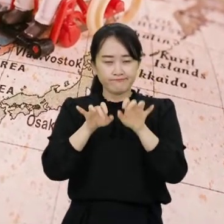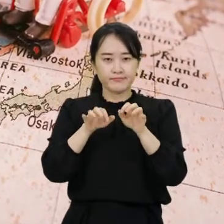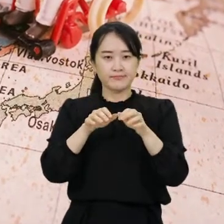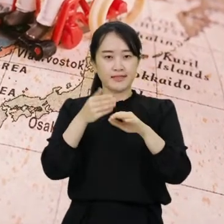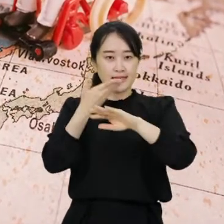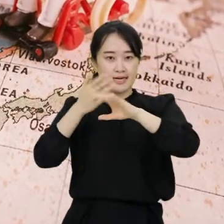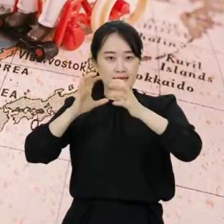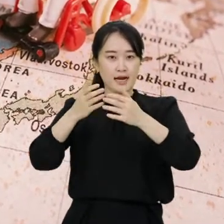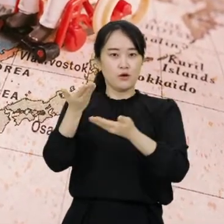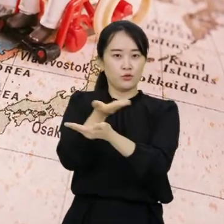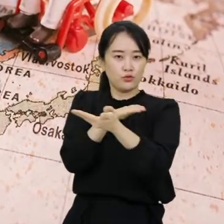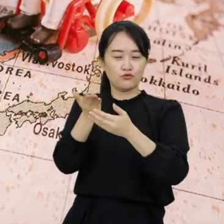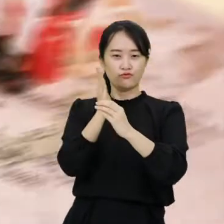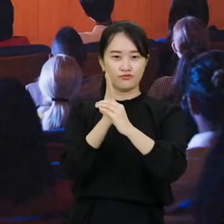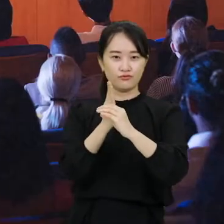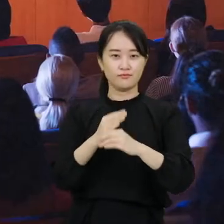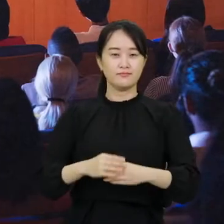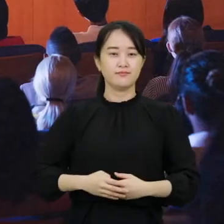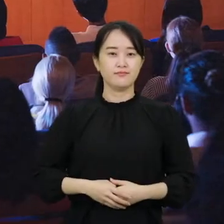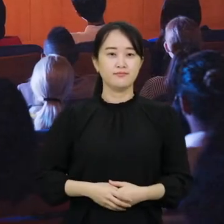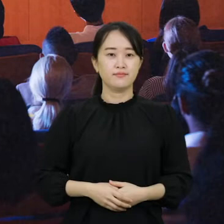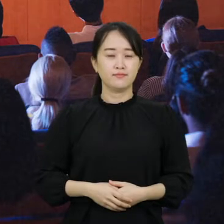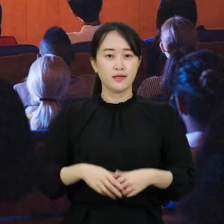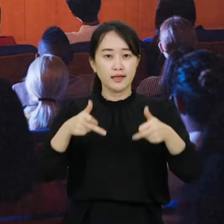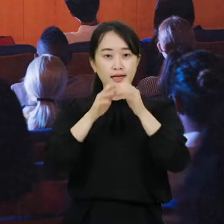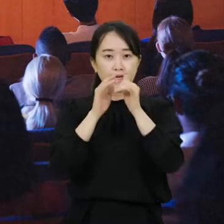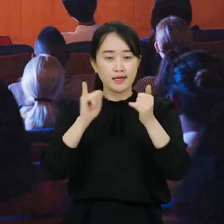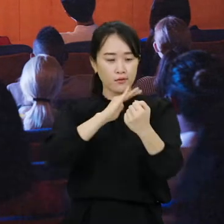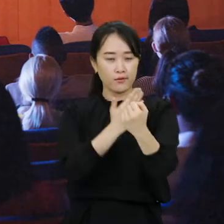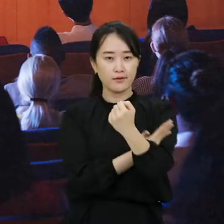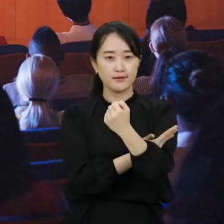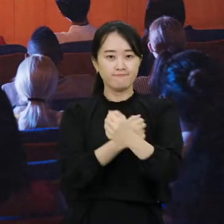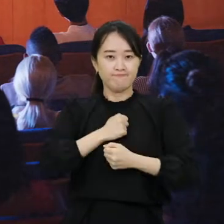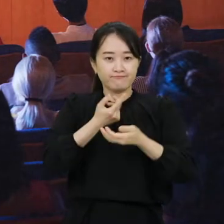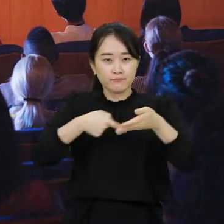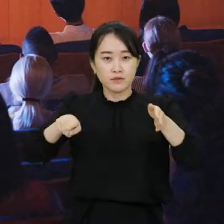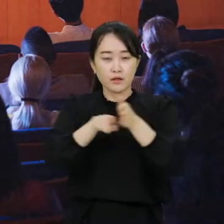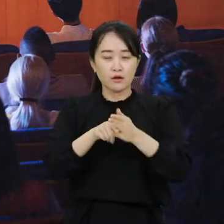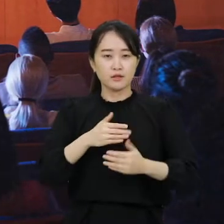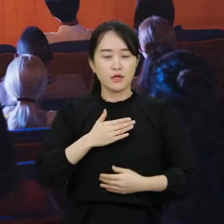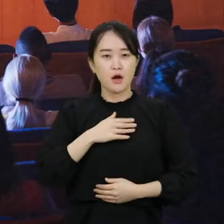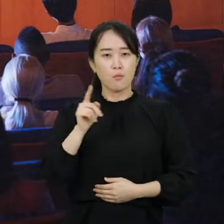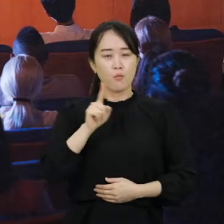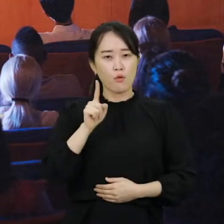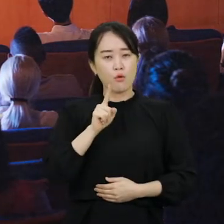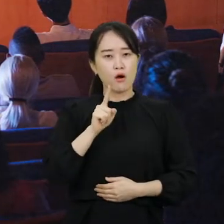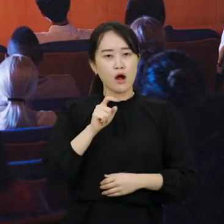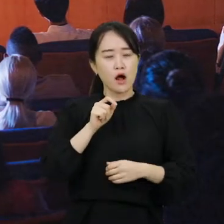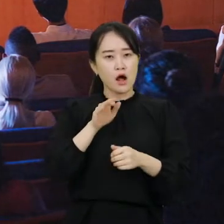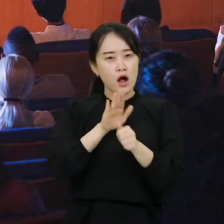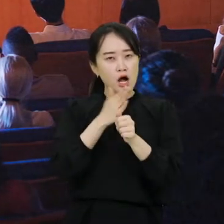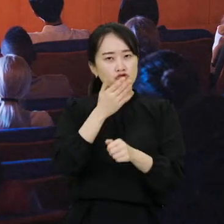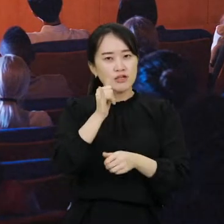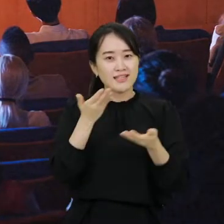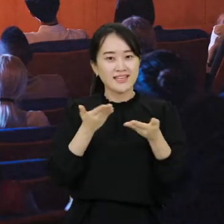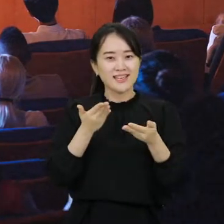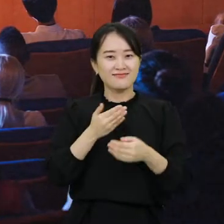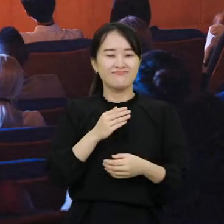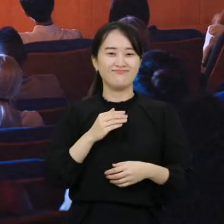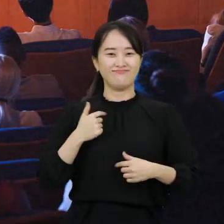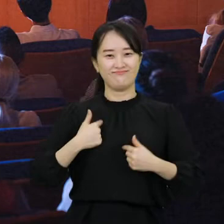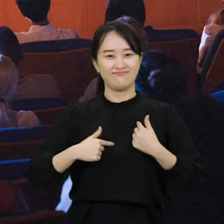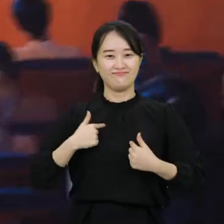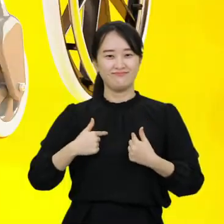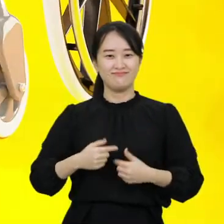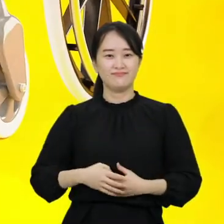단체들과 교류도 하고 있답니다. 장애인의 권리를 지키기 위해 제가 무언가 할 수 있는 일이 있다는 사실이 무척 기뻐요.